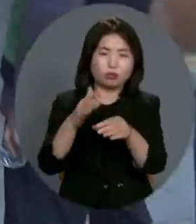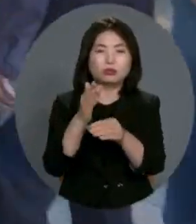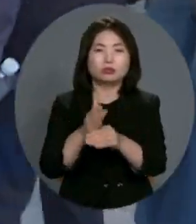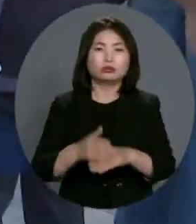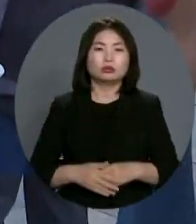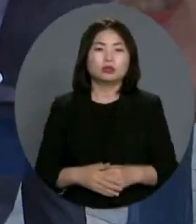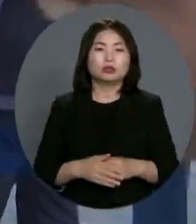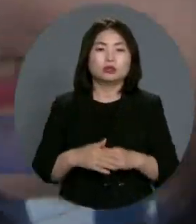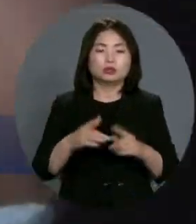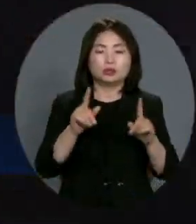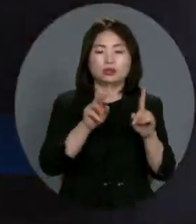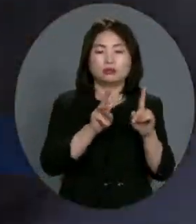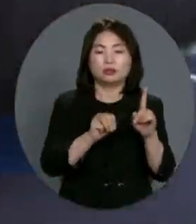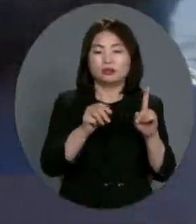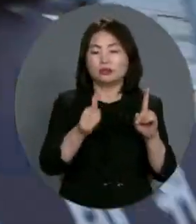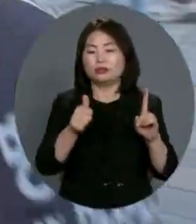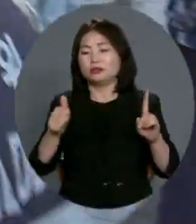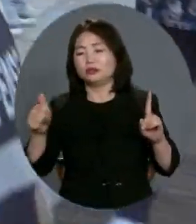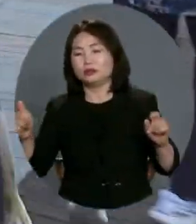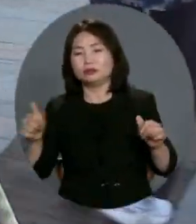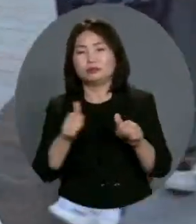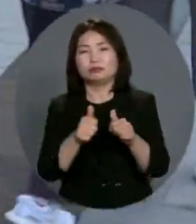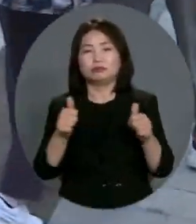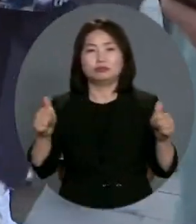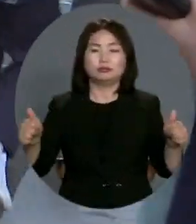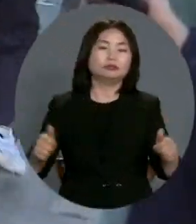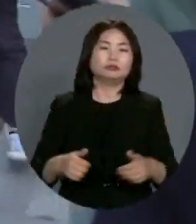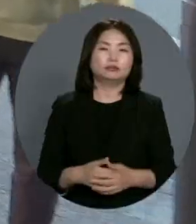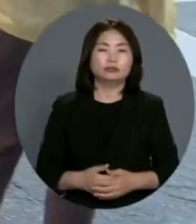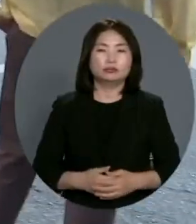돼. 1m 안 돼. 저로 와.